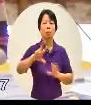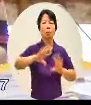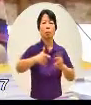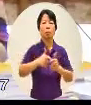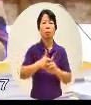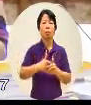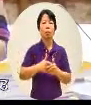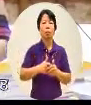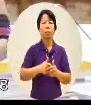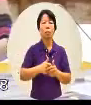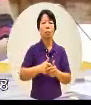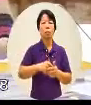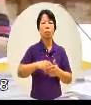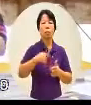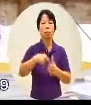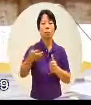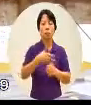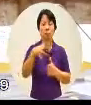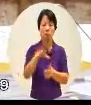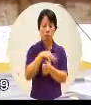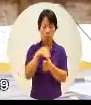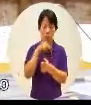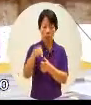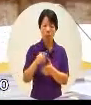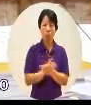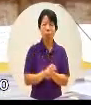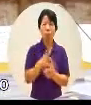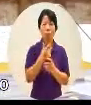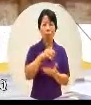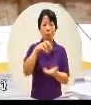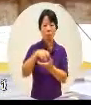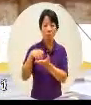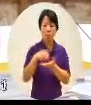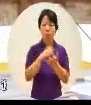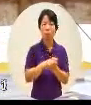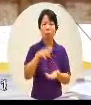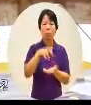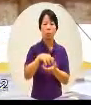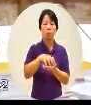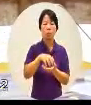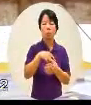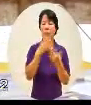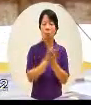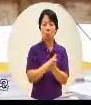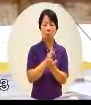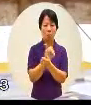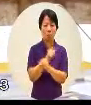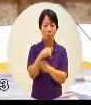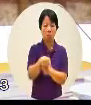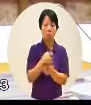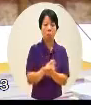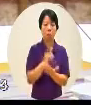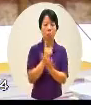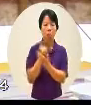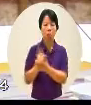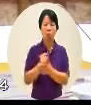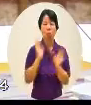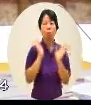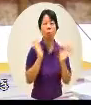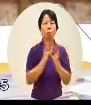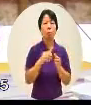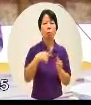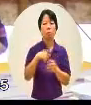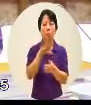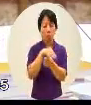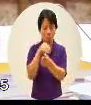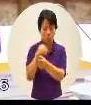才艺啦，什么这个证书的，有证书有证照的东西几乎每个小孩都在学，甚至